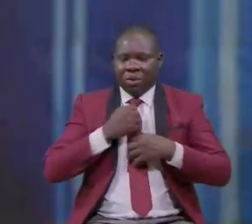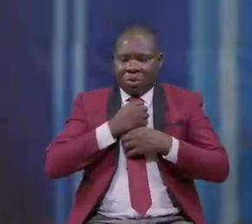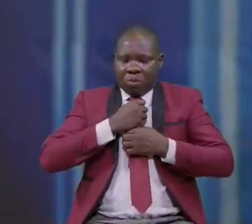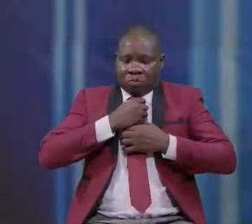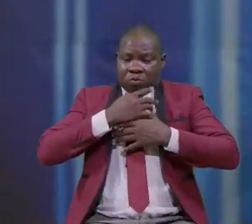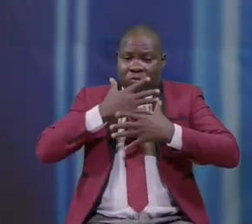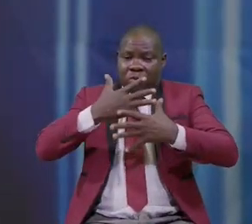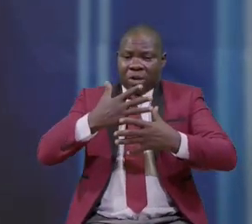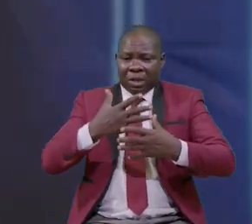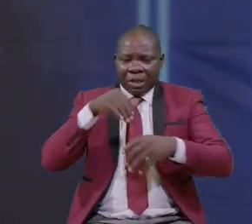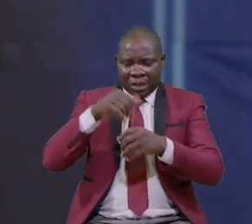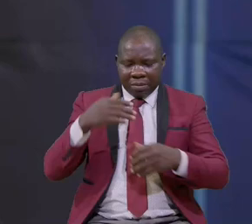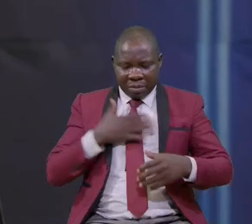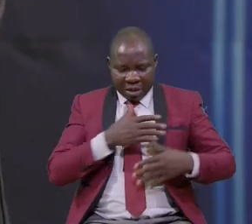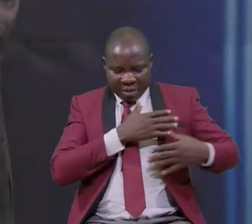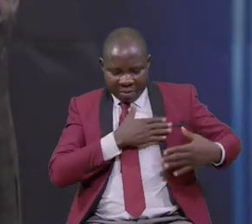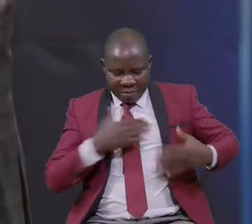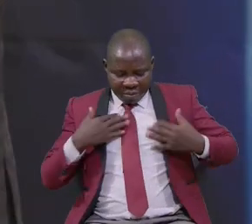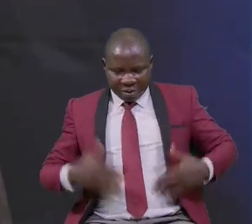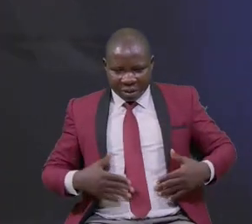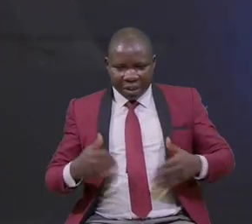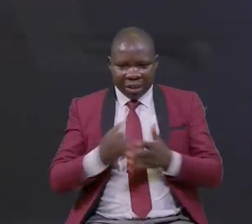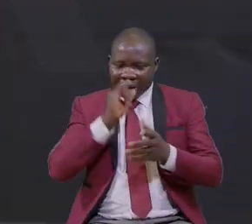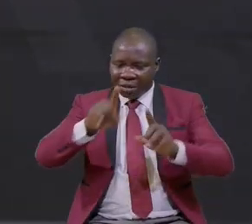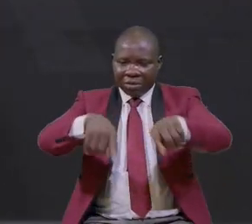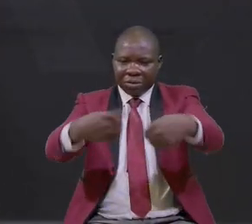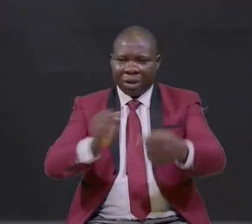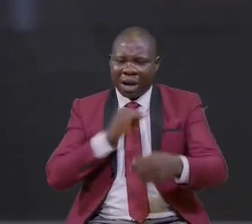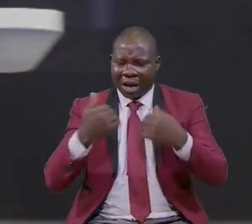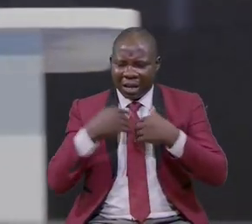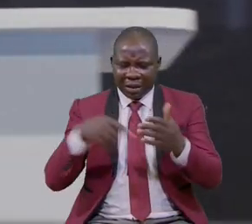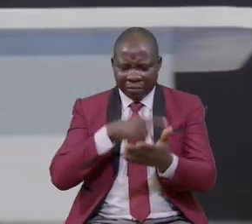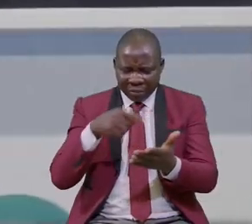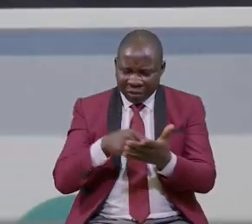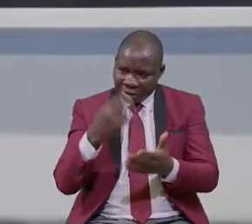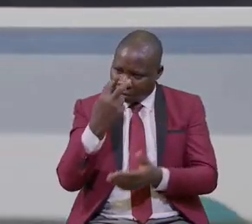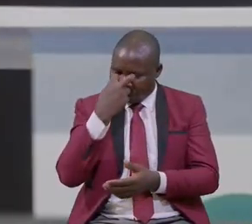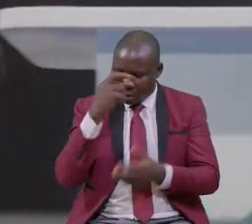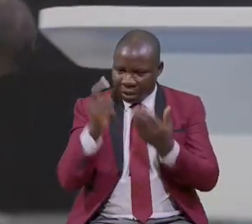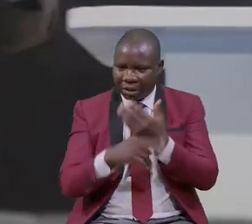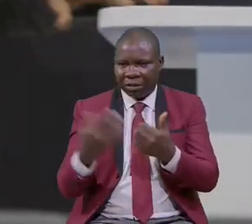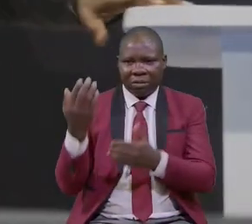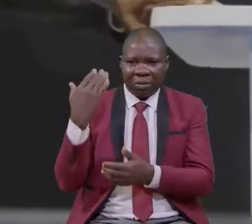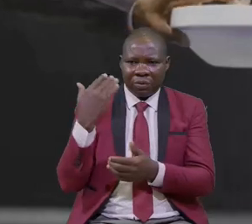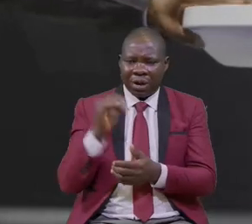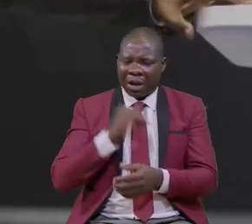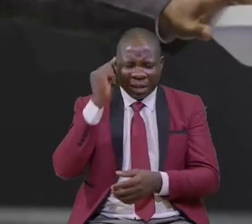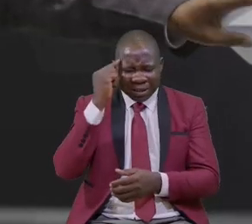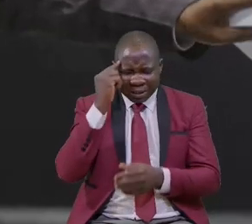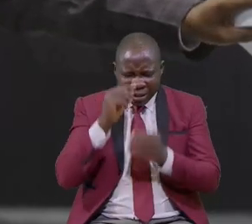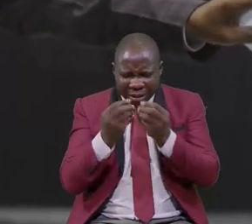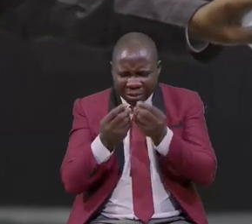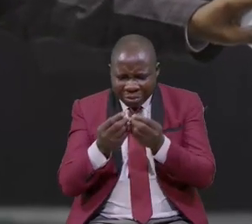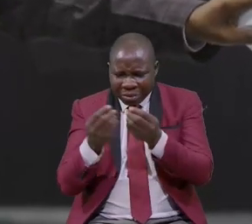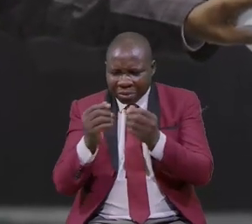Et tu t'étonnes. J'ai tel aveuglement avant. Je crois que c'est un peu que ça va partir, que mes yeux vont s'ouvrir.